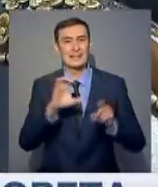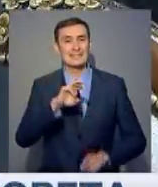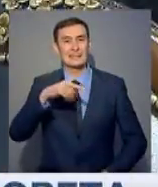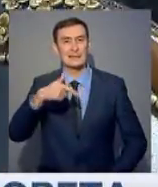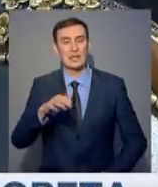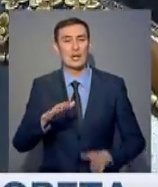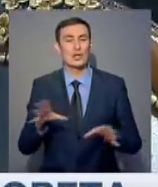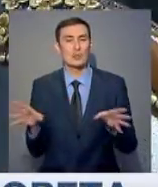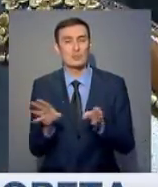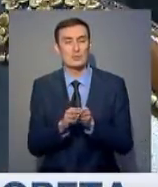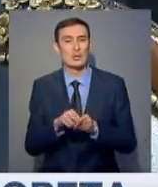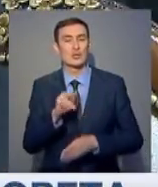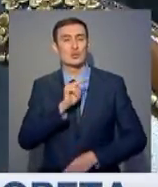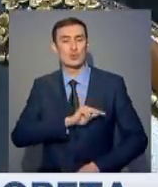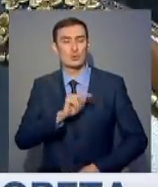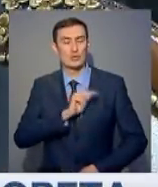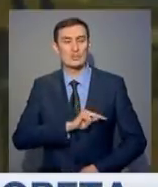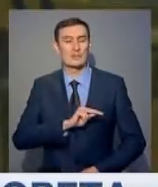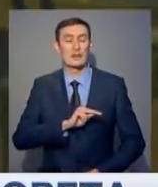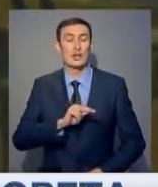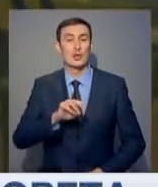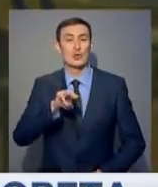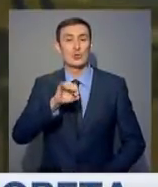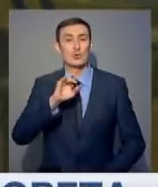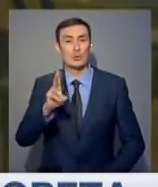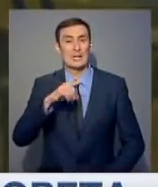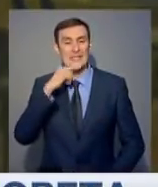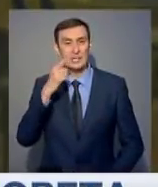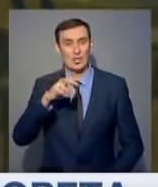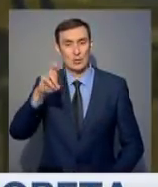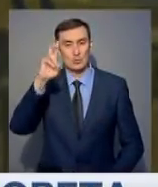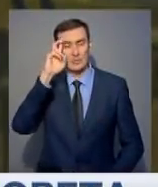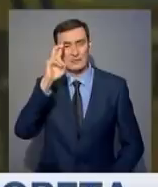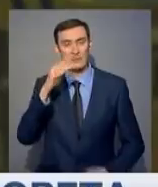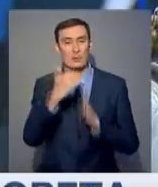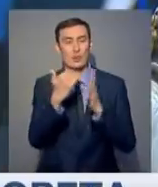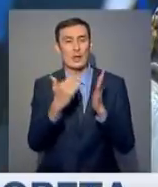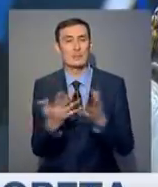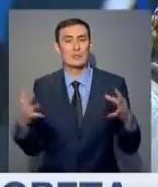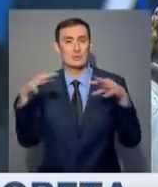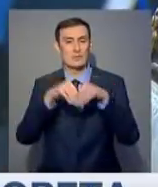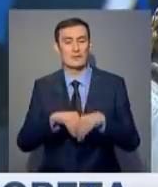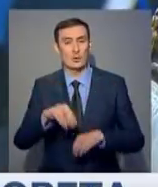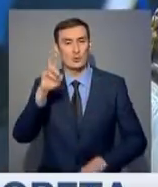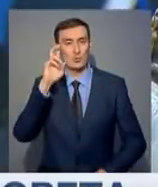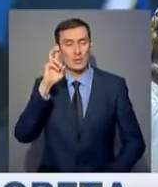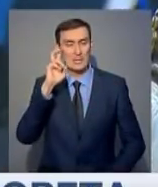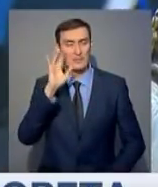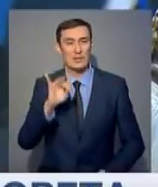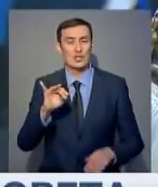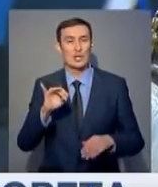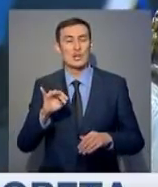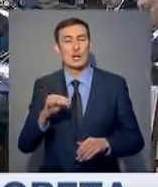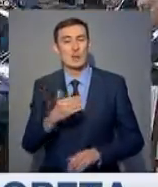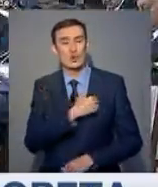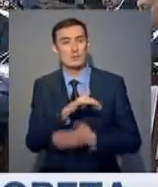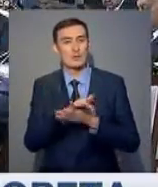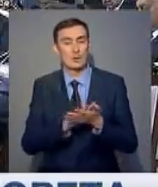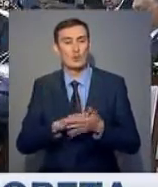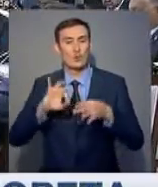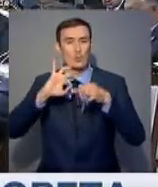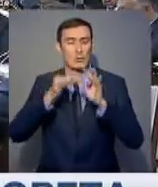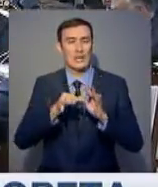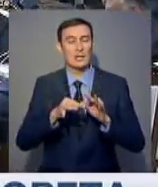усиление тюркского сотрудничество страна подготовила концепцию интеграции тюркоязычных государств и решительно настроена на